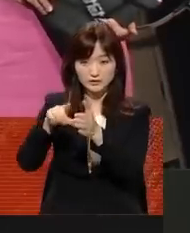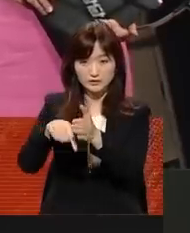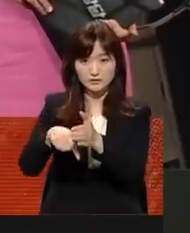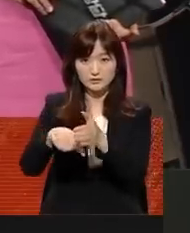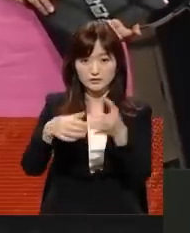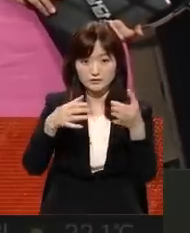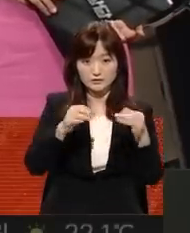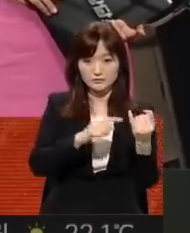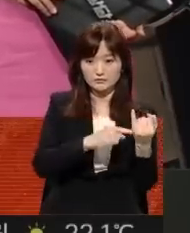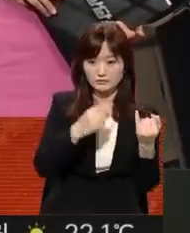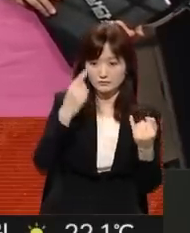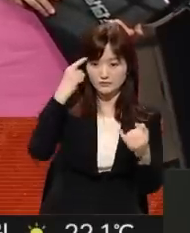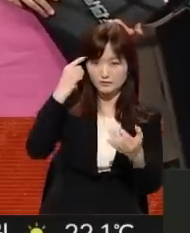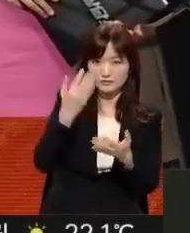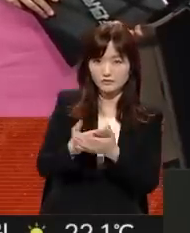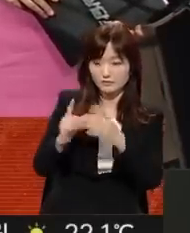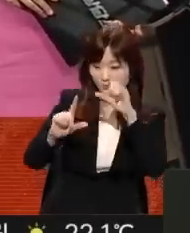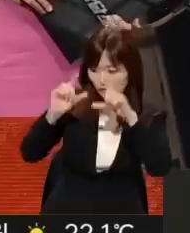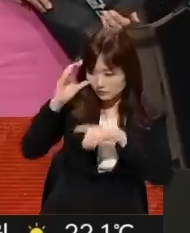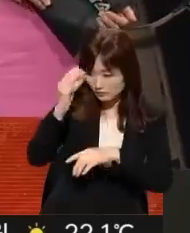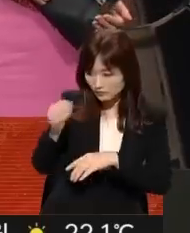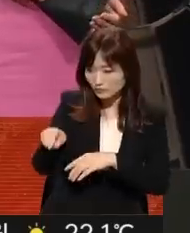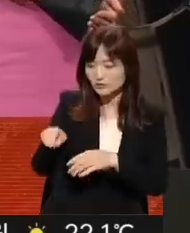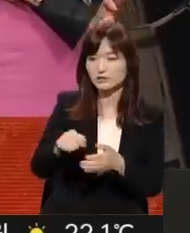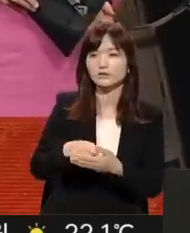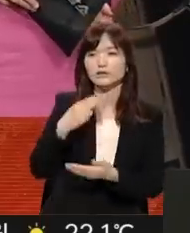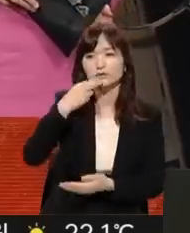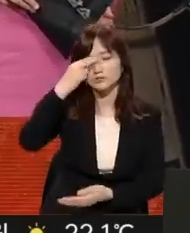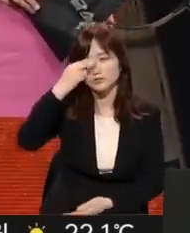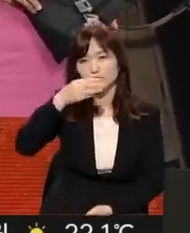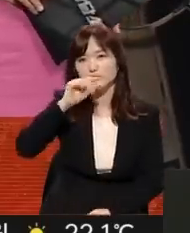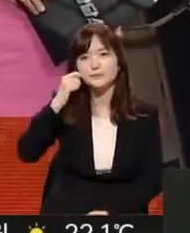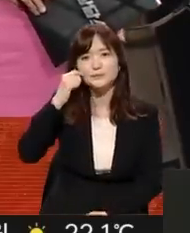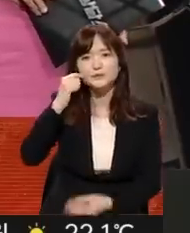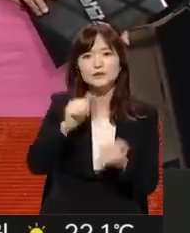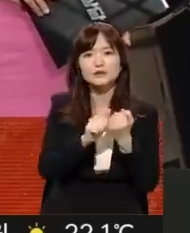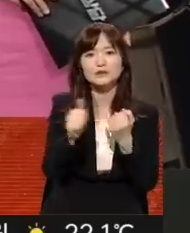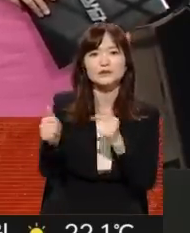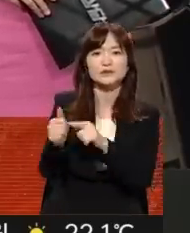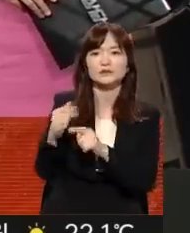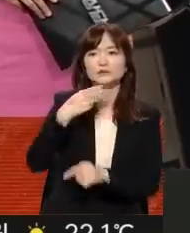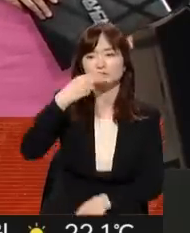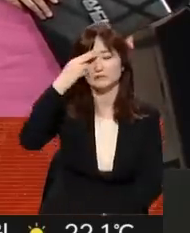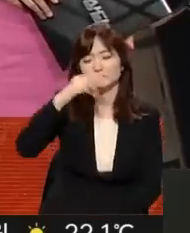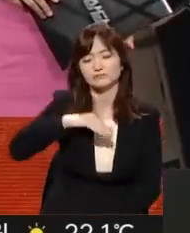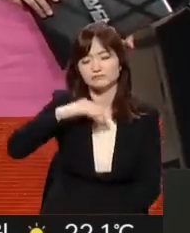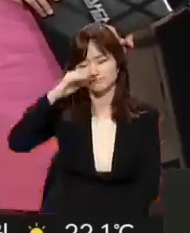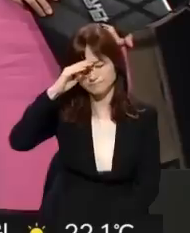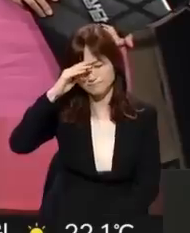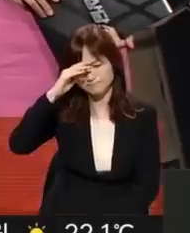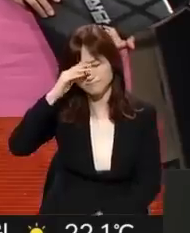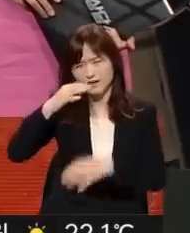광경을 목격하게 됩니다. 바로 술을 한 모금도 못 마신다는 남편이 술에 취해서